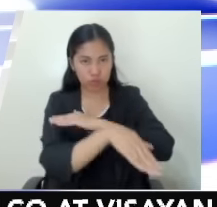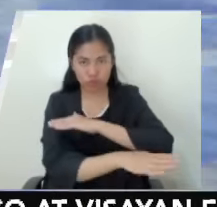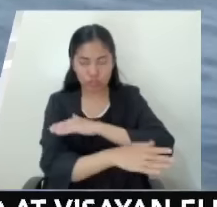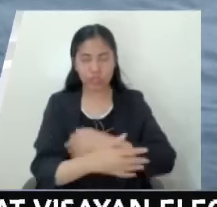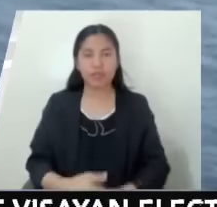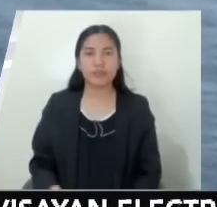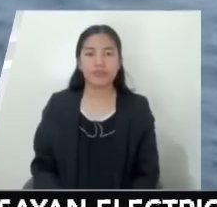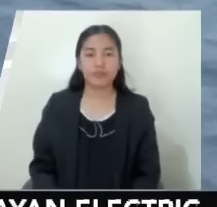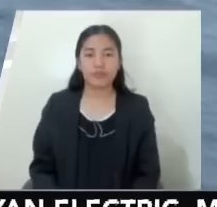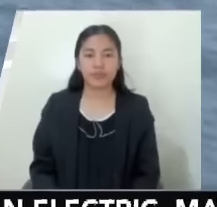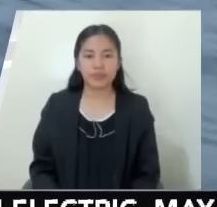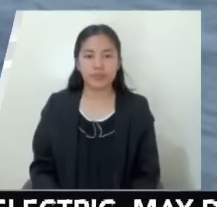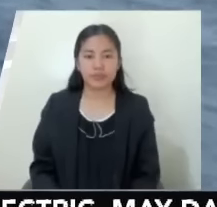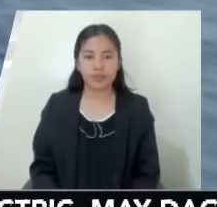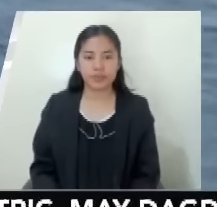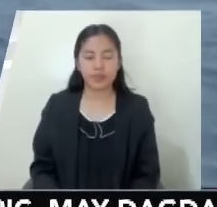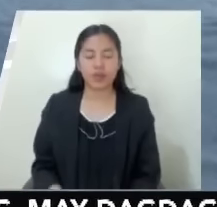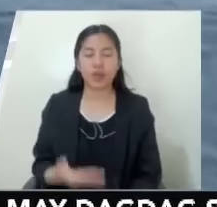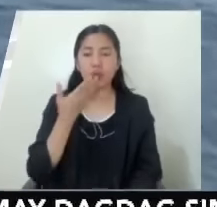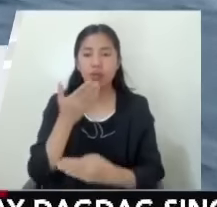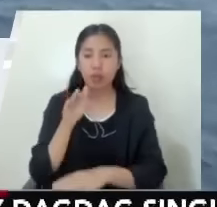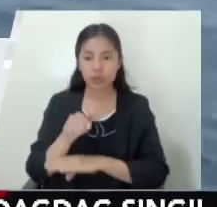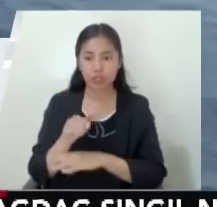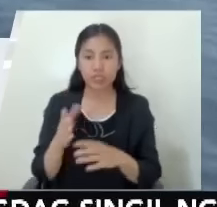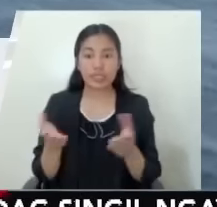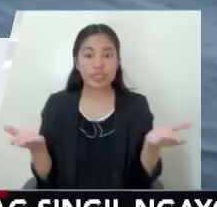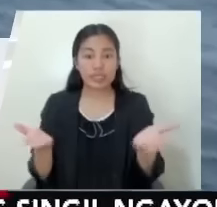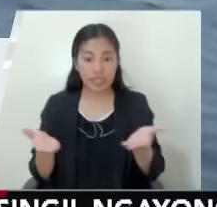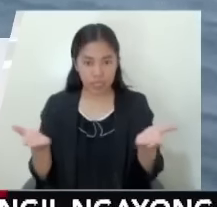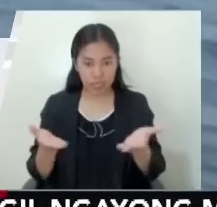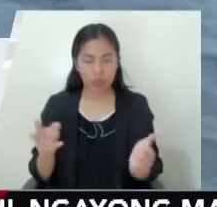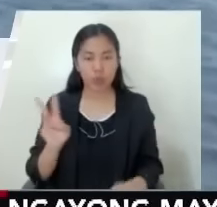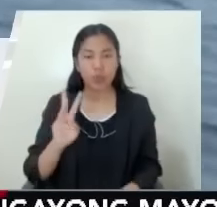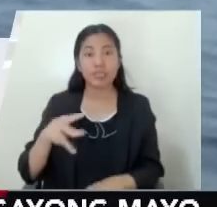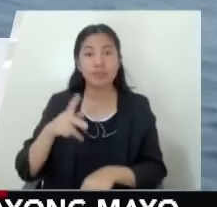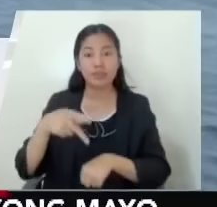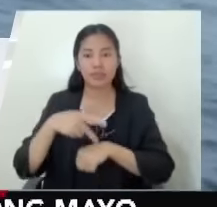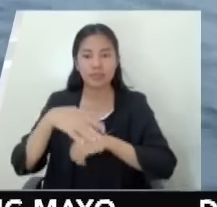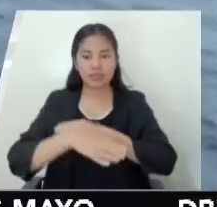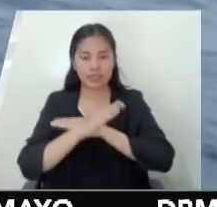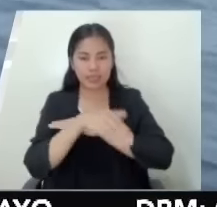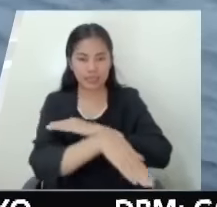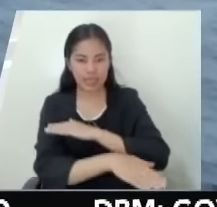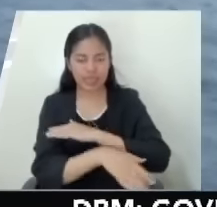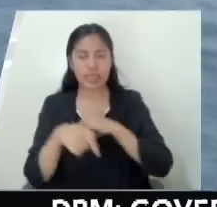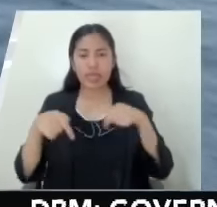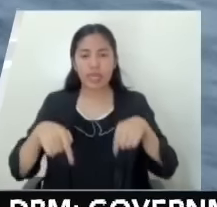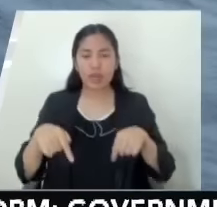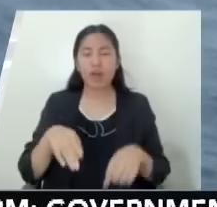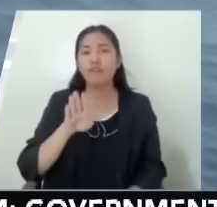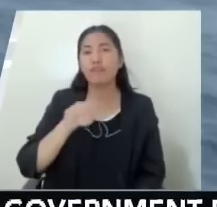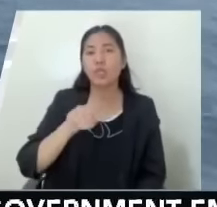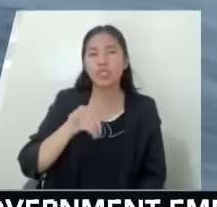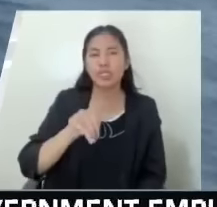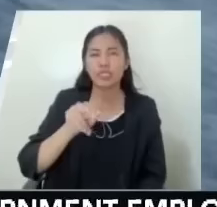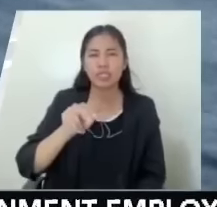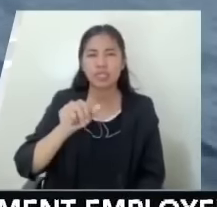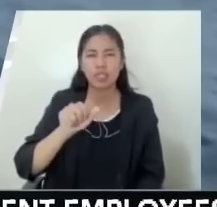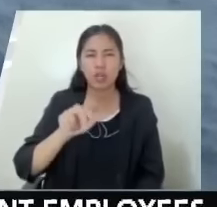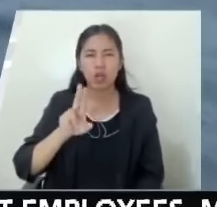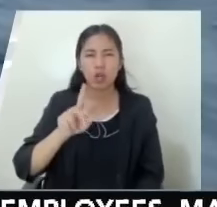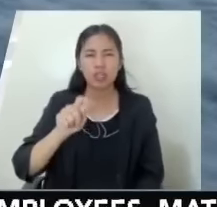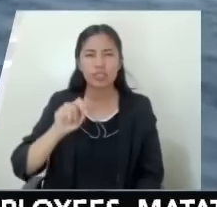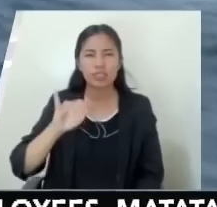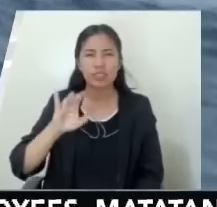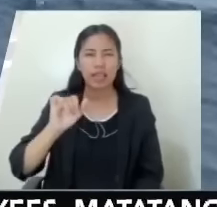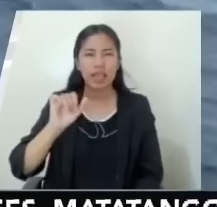Rafi, magandang tanghali mula rito sa West Philippine Sea. Ang lokasyon natin ay 14 nautical miles o 25 kilometers